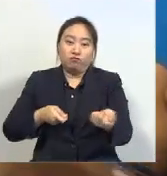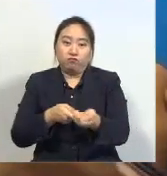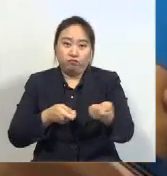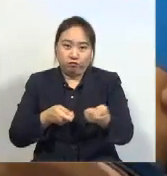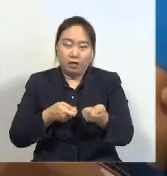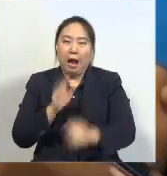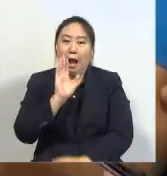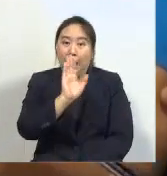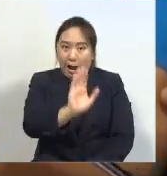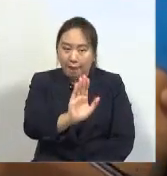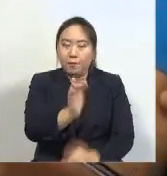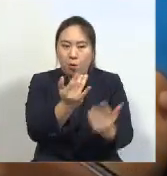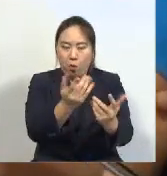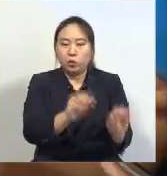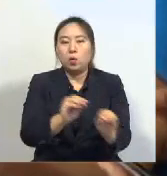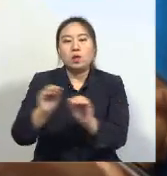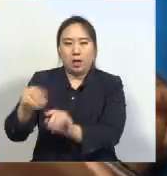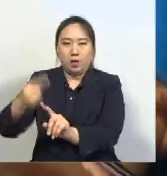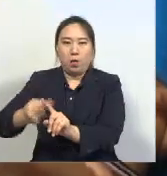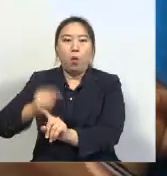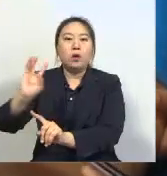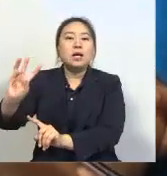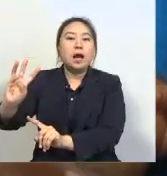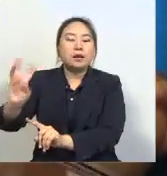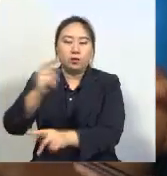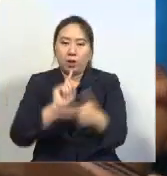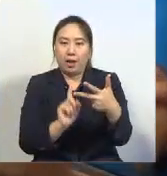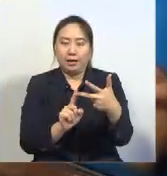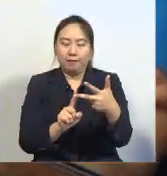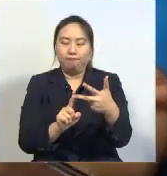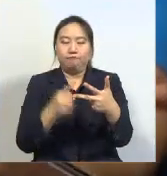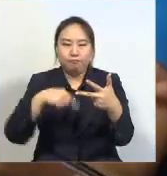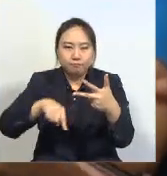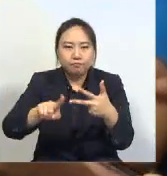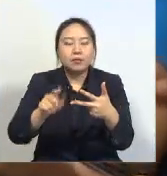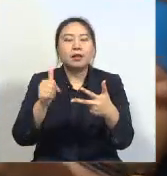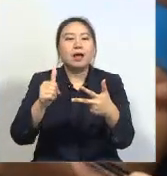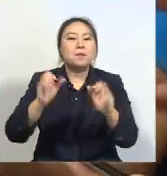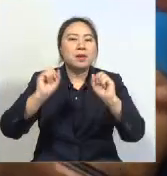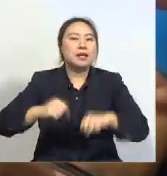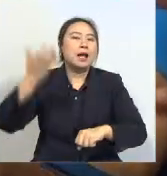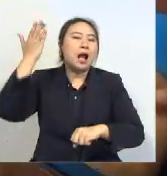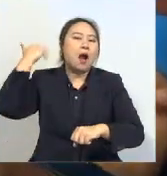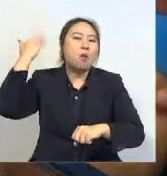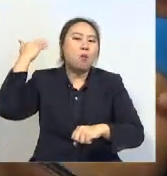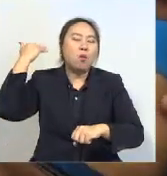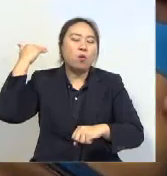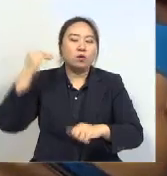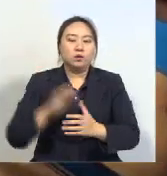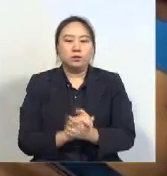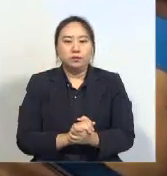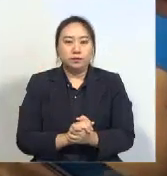ลบังคับใช้ส่วนไกลโฟเซตนี่ให้กลับไปใช้มติเมื่อมติเก่าน